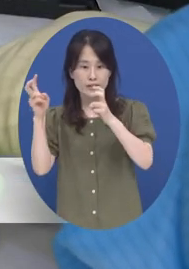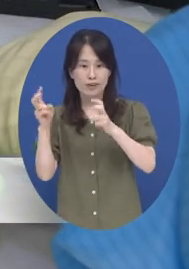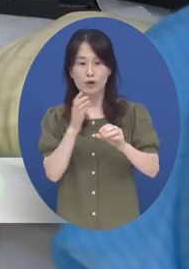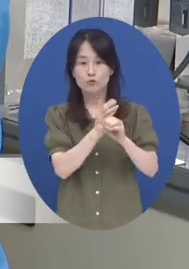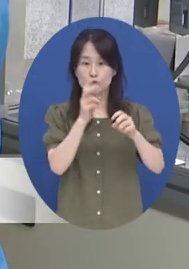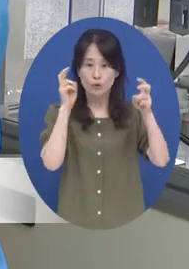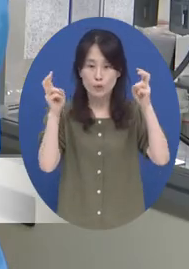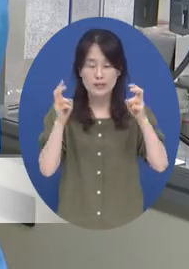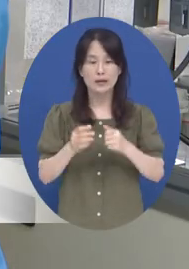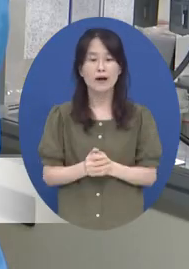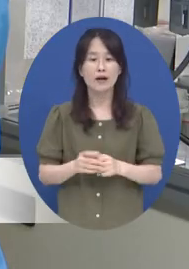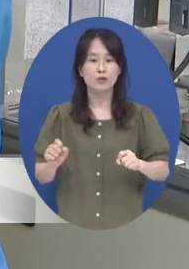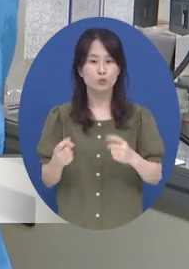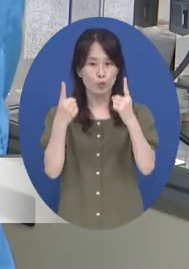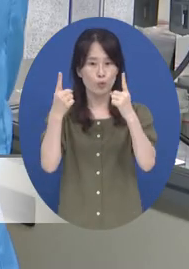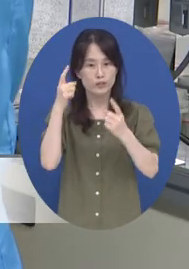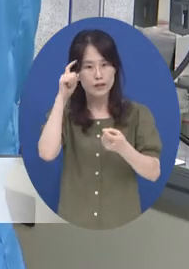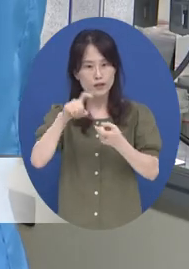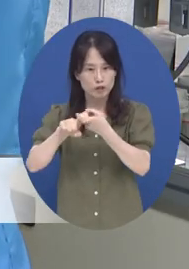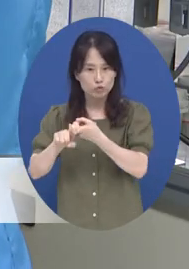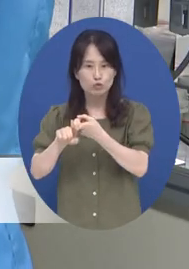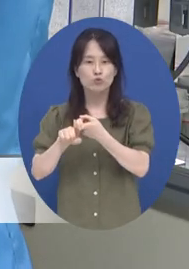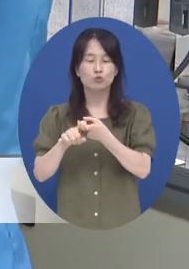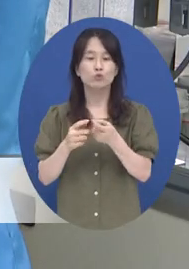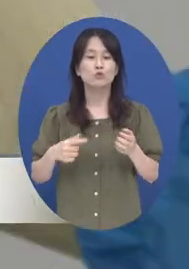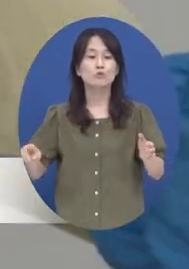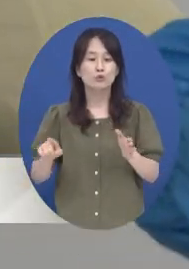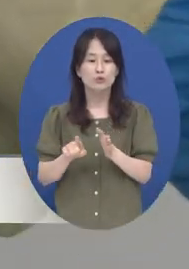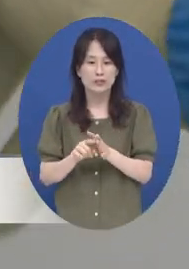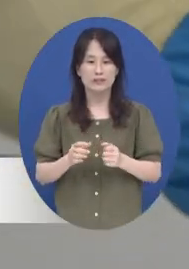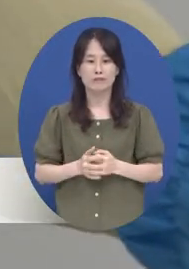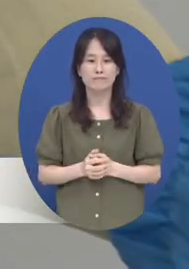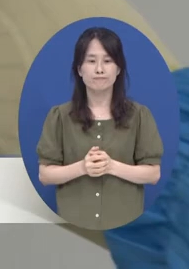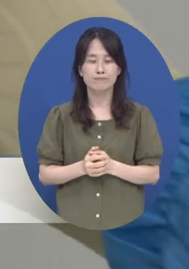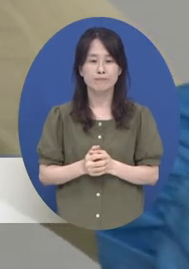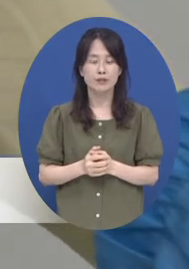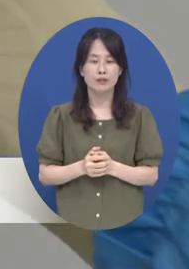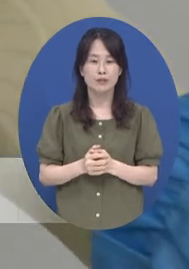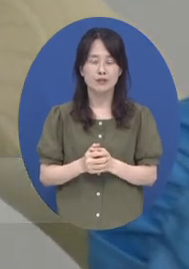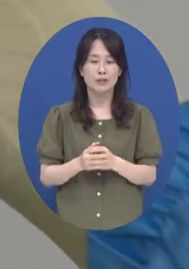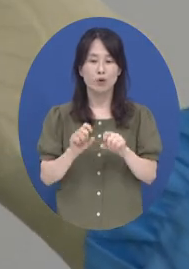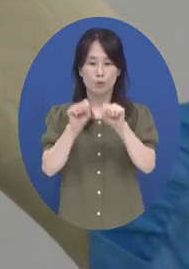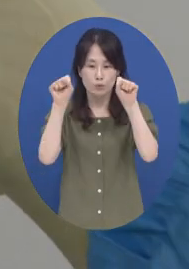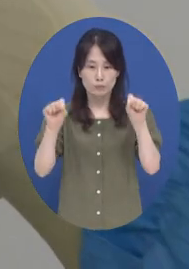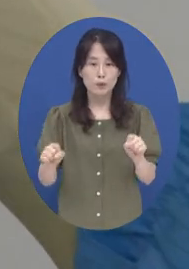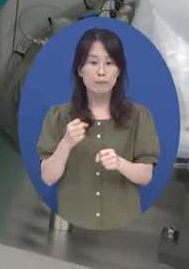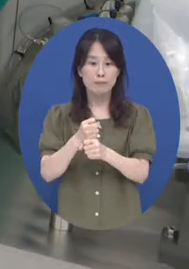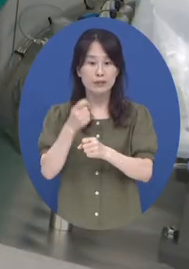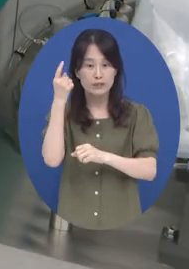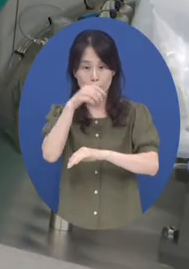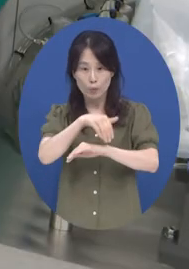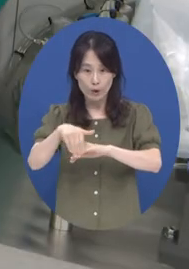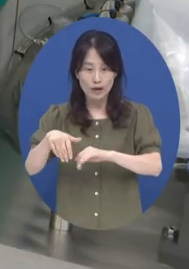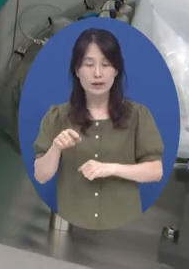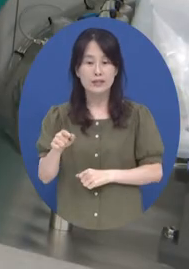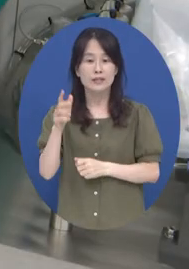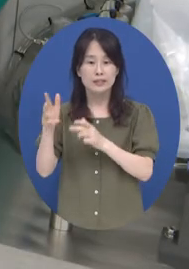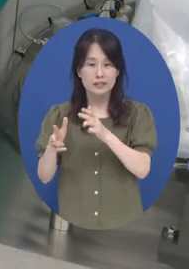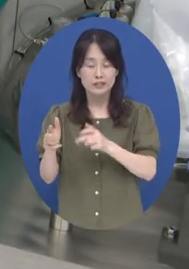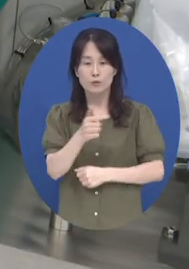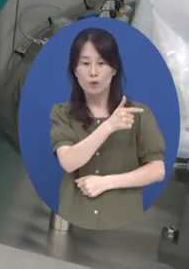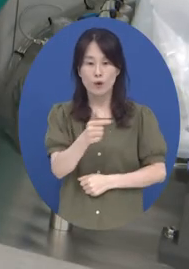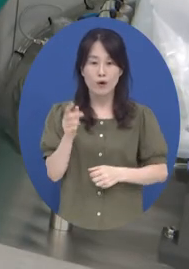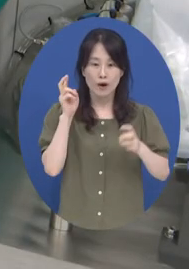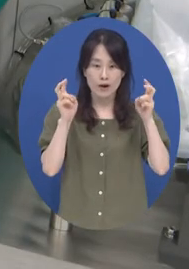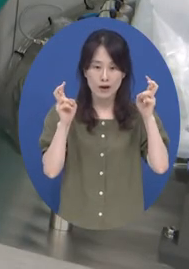대기업과 중소기업이 실효적으로 공동 개발을 할수 있는 반도체 공공 플랫폼을 구축할 계획. 나아가 소부장